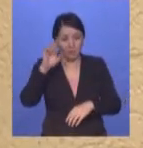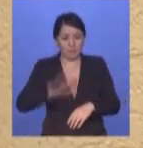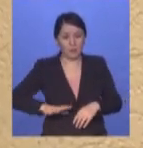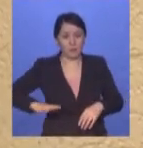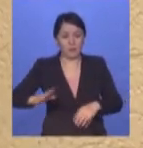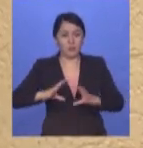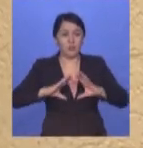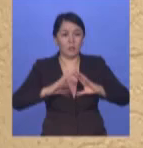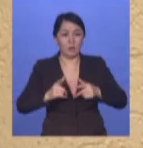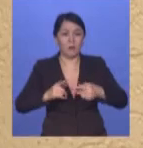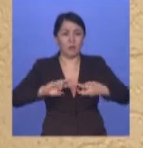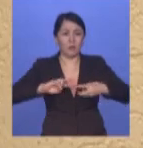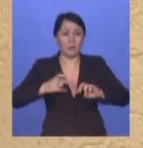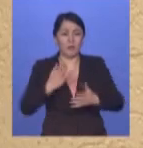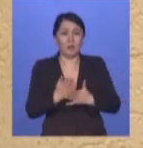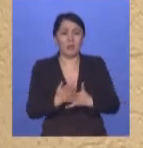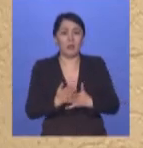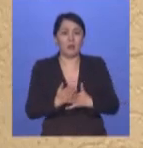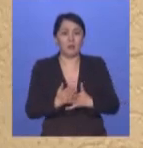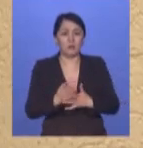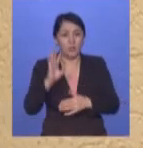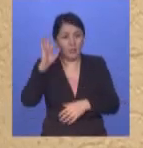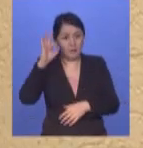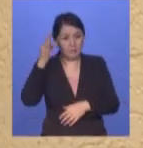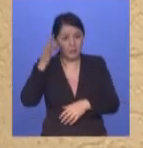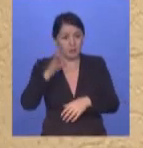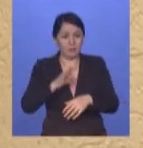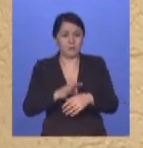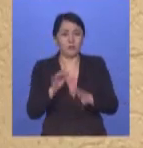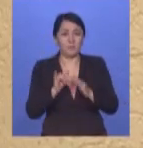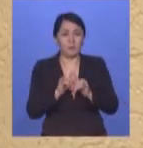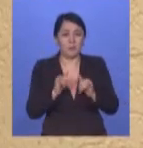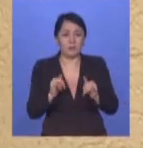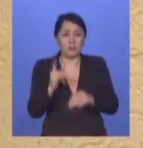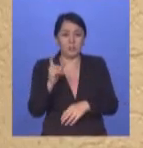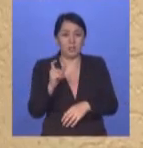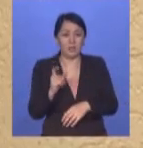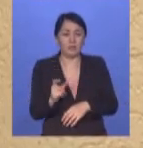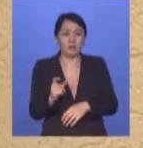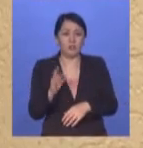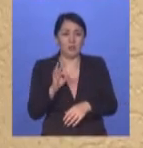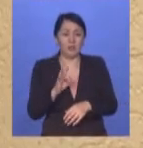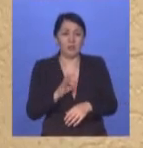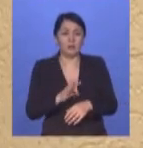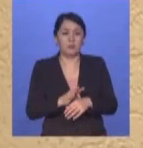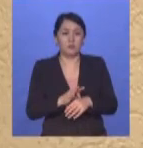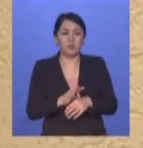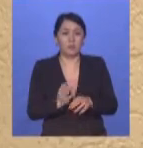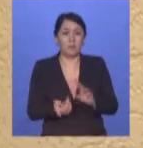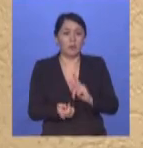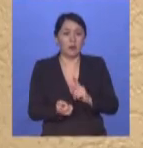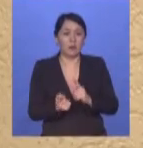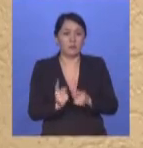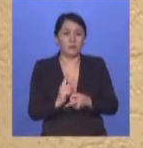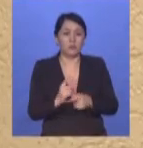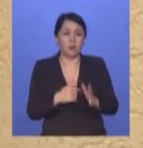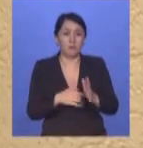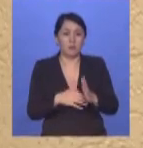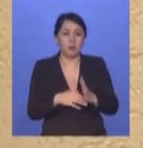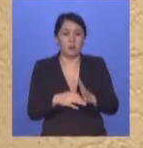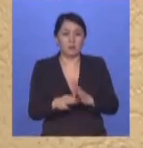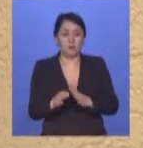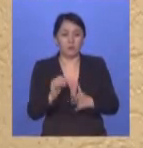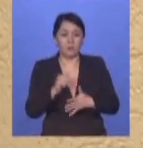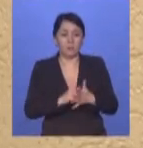әлемге ортақ мәселе болып отыр. Нәтижесінде психикалық аурулар белең алып келеді. Адамдар мұндай дертке түрлі себептен шалдығы мүмкін, бірақ оның алдын алуға және